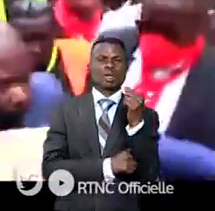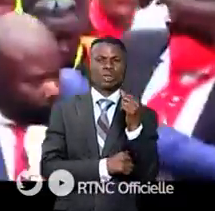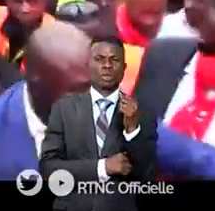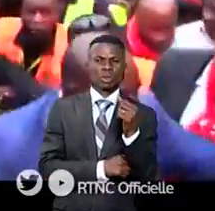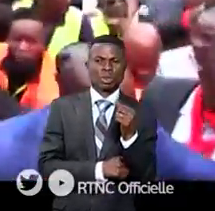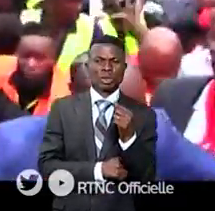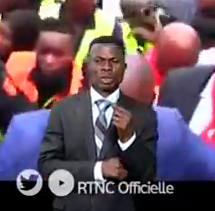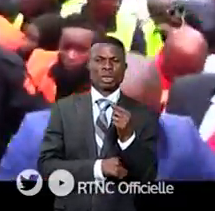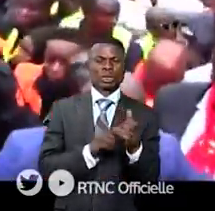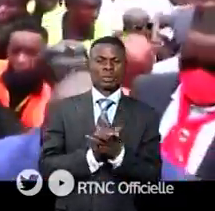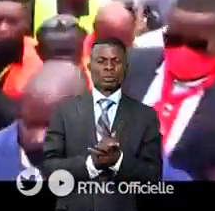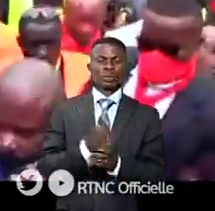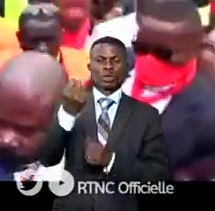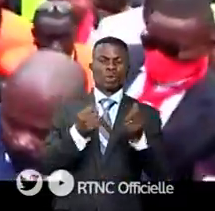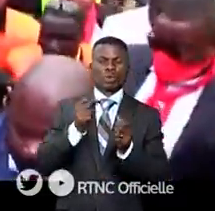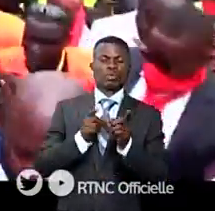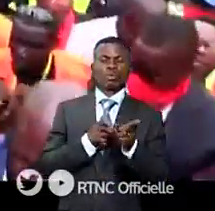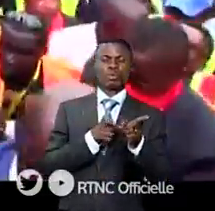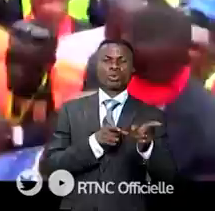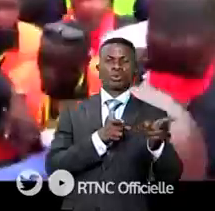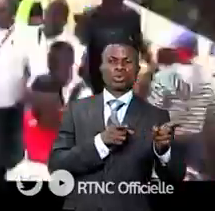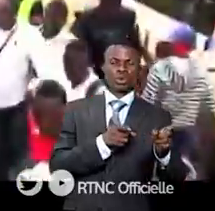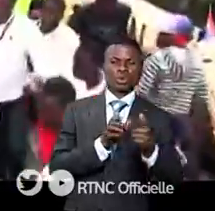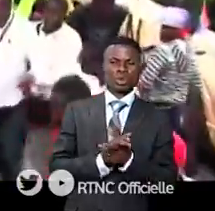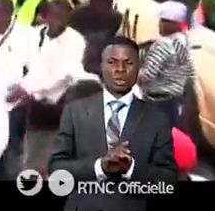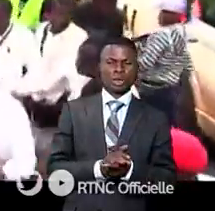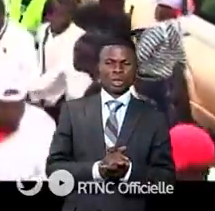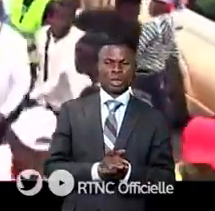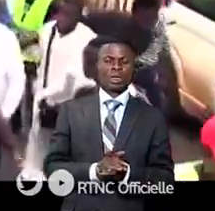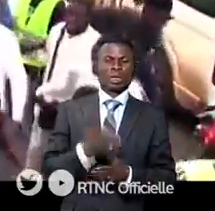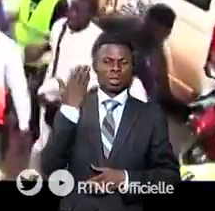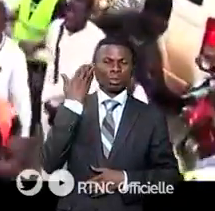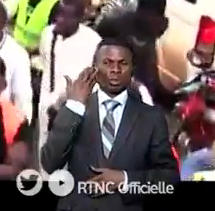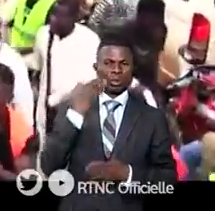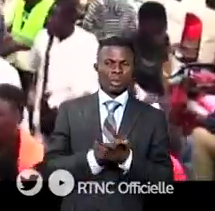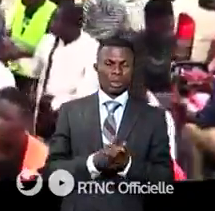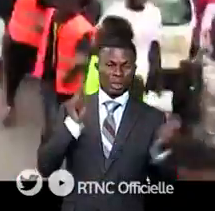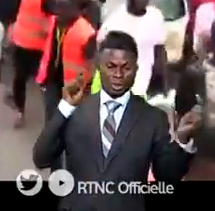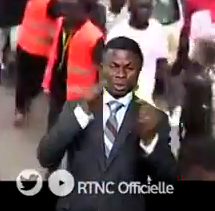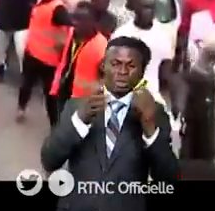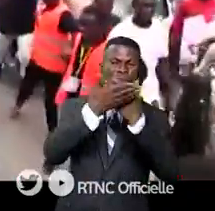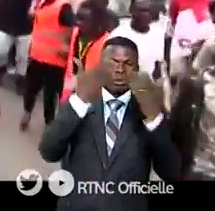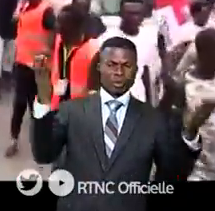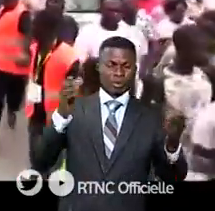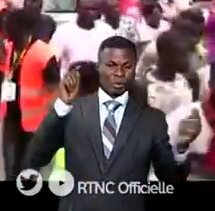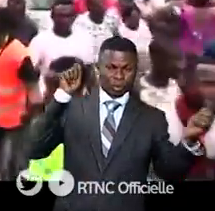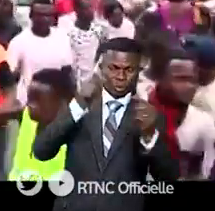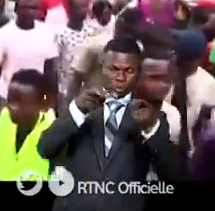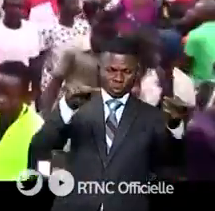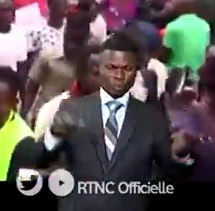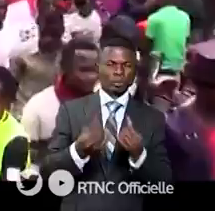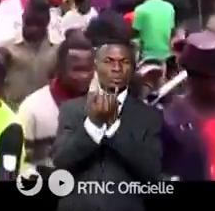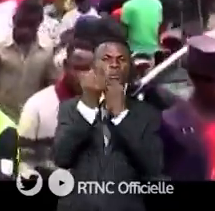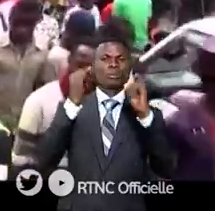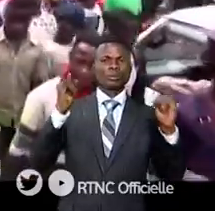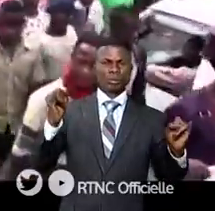en liesse. Le cortège de celui qu'on appelle affectueusement Mupenda Watu s'est dirigé vers la ville, direction la place de